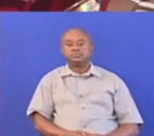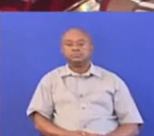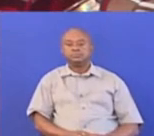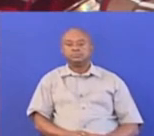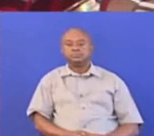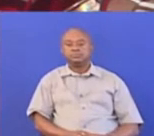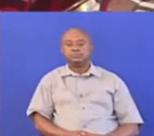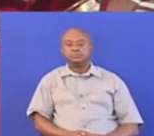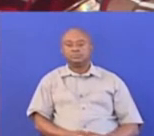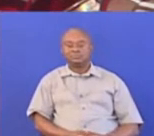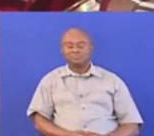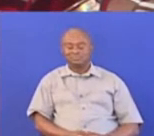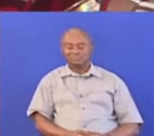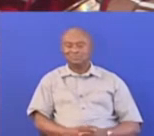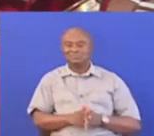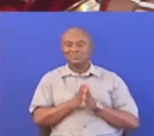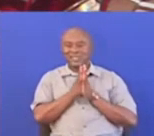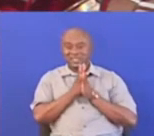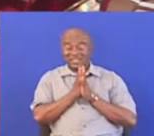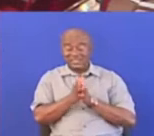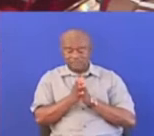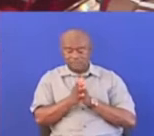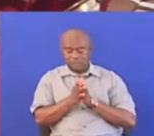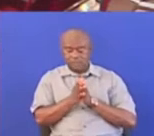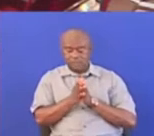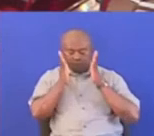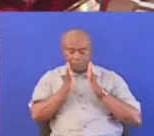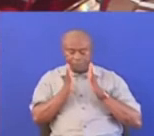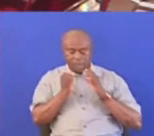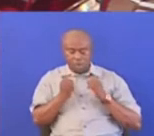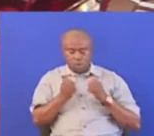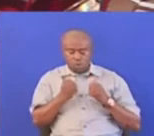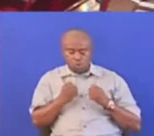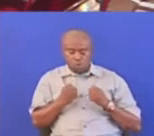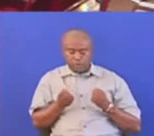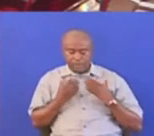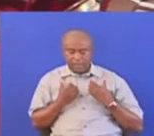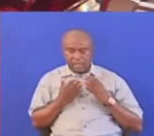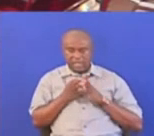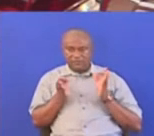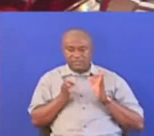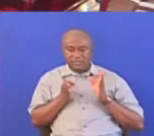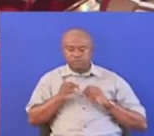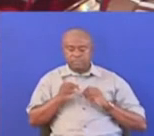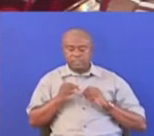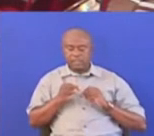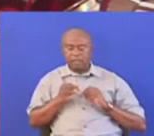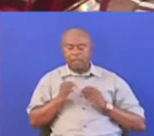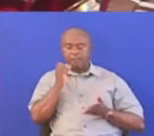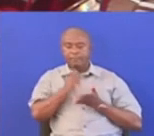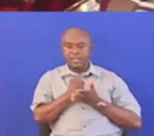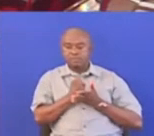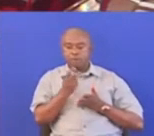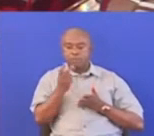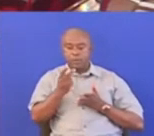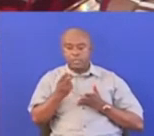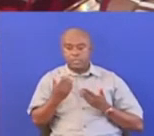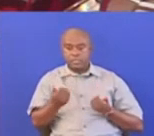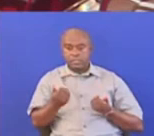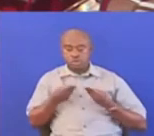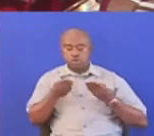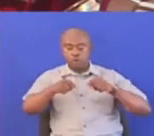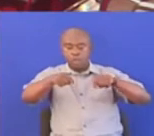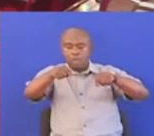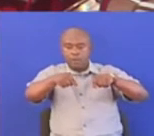Asante sana Mheshimiwa Spika kwa kunipa nafasi kuchangia maazimio mawili yaliyoletwa hapa